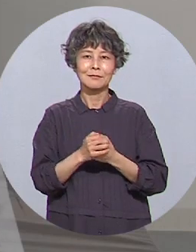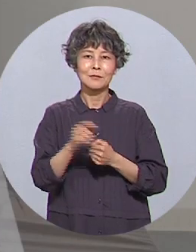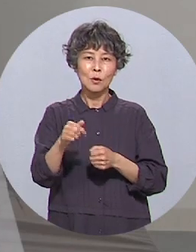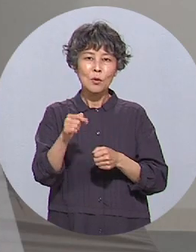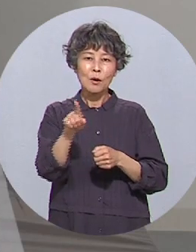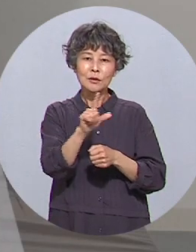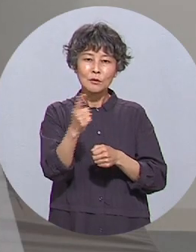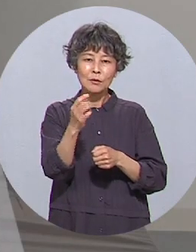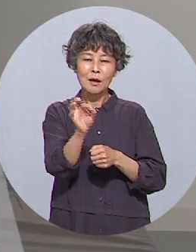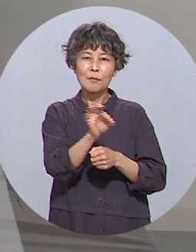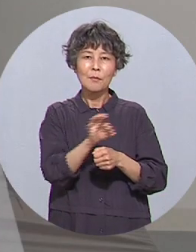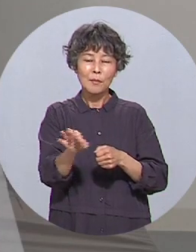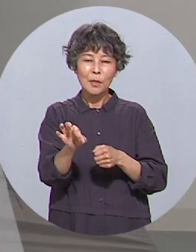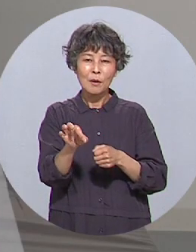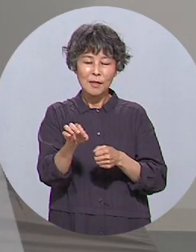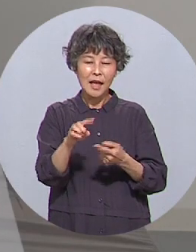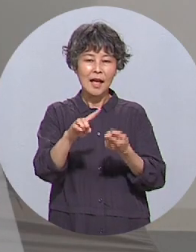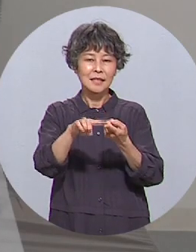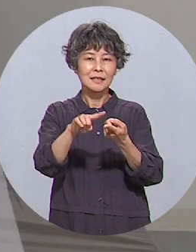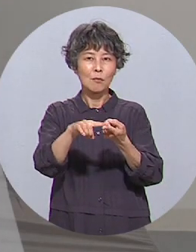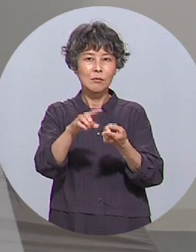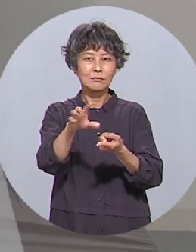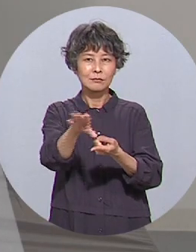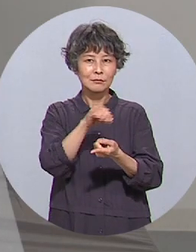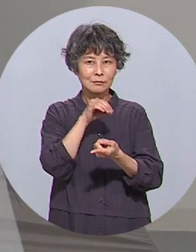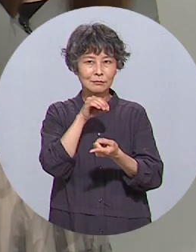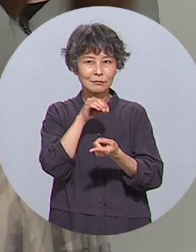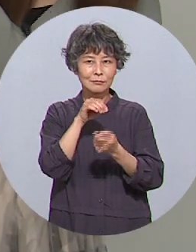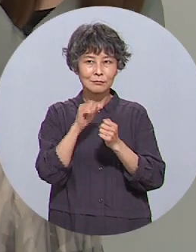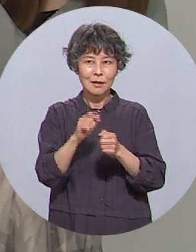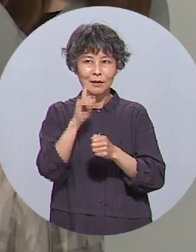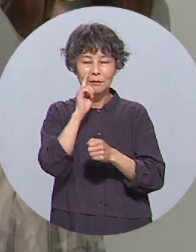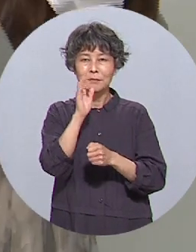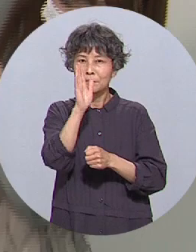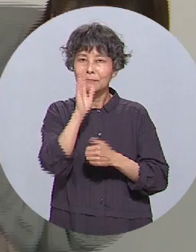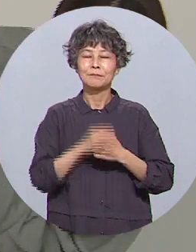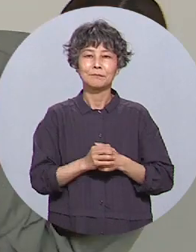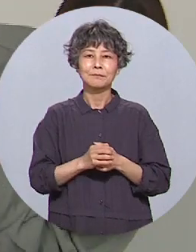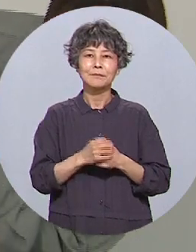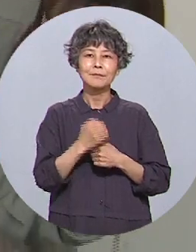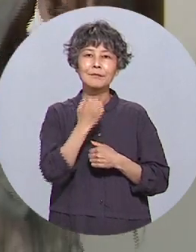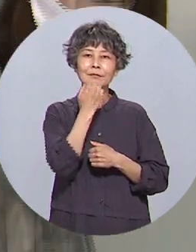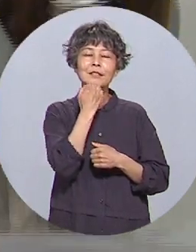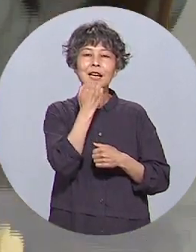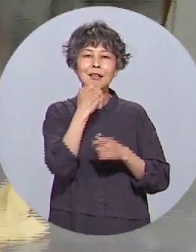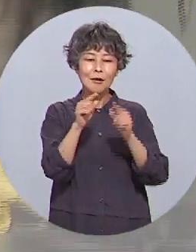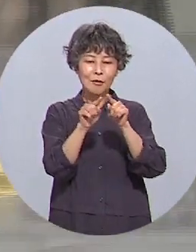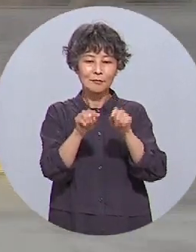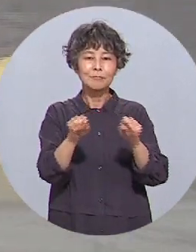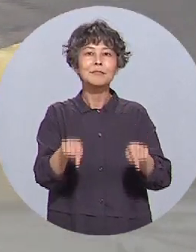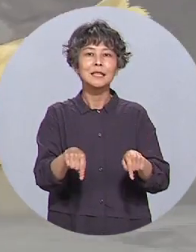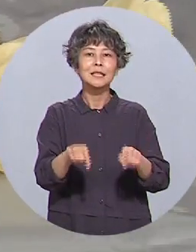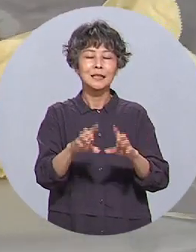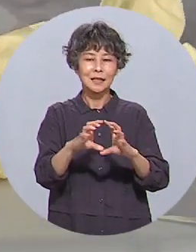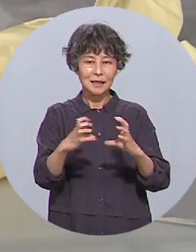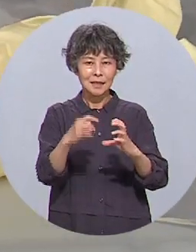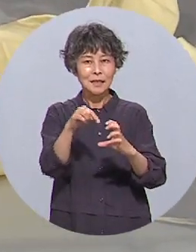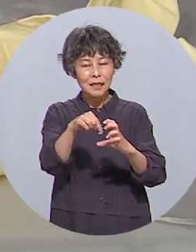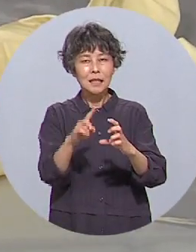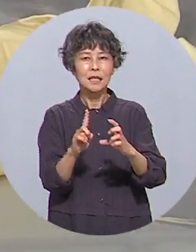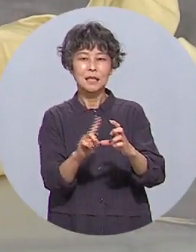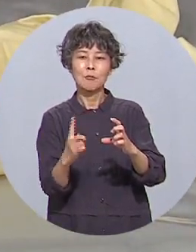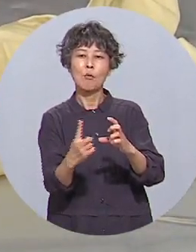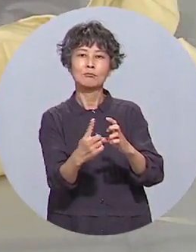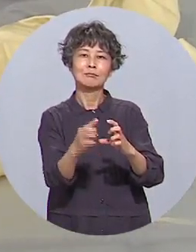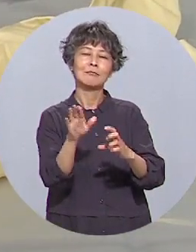具を使って指紋の採取をしていただきます、う ん、あ、やってみたかった、はい、 この茶色い瓶にですね、うんうん、指紋をつけています。